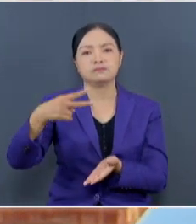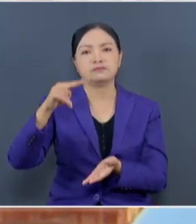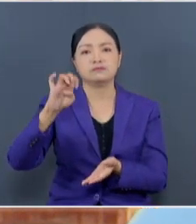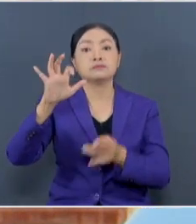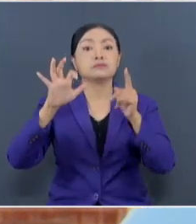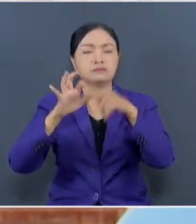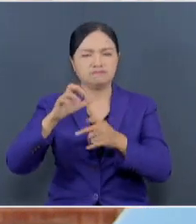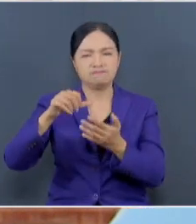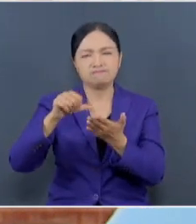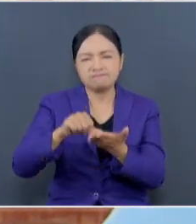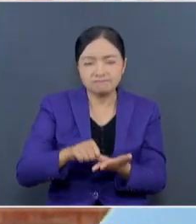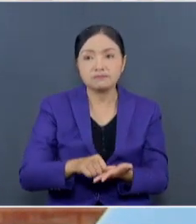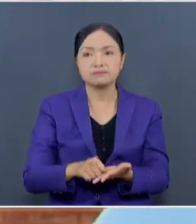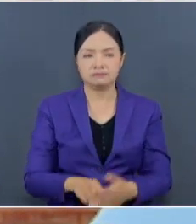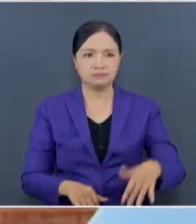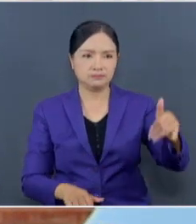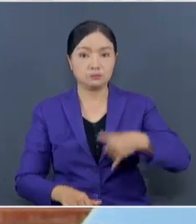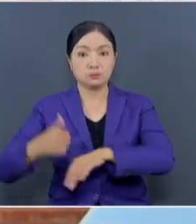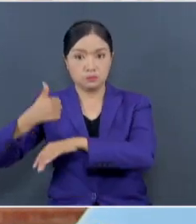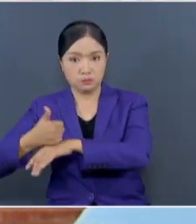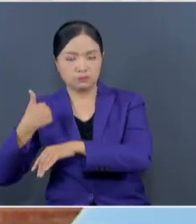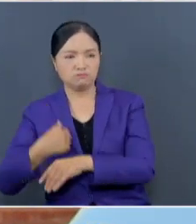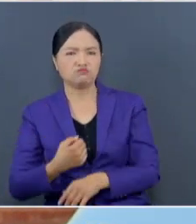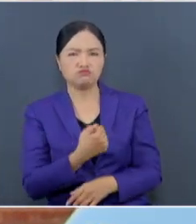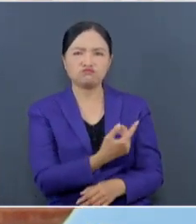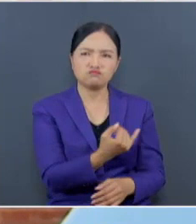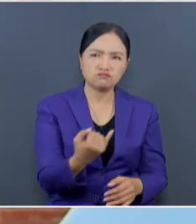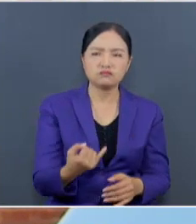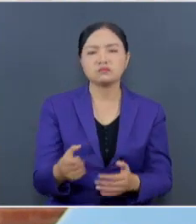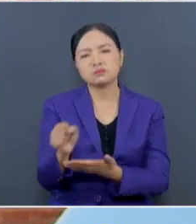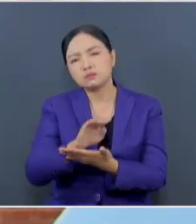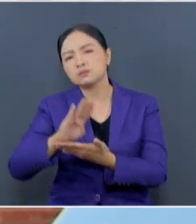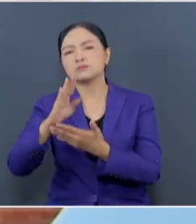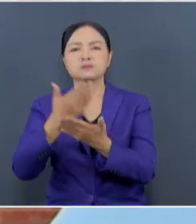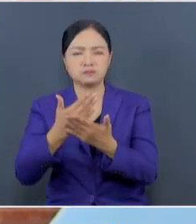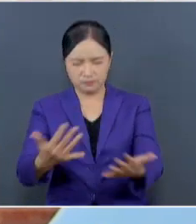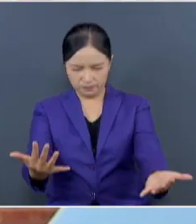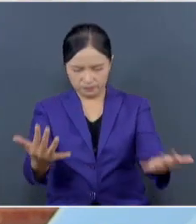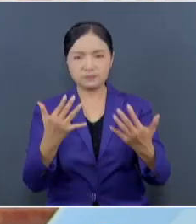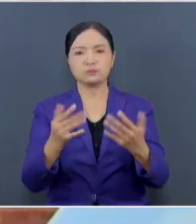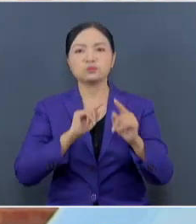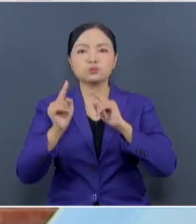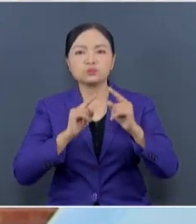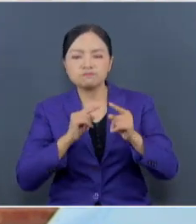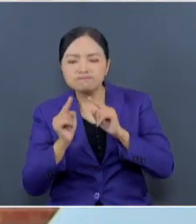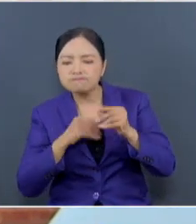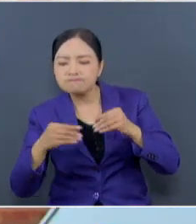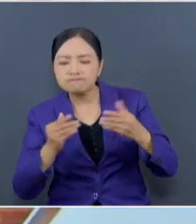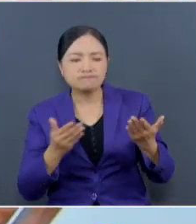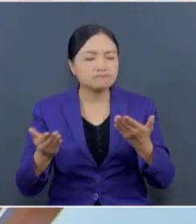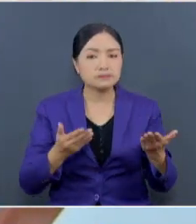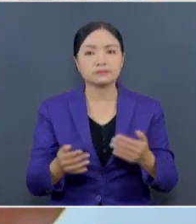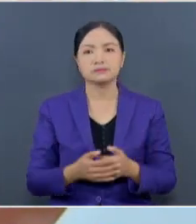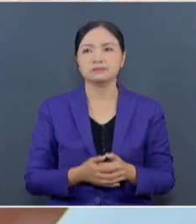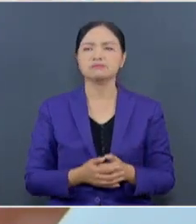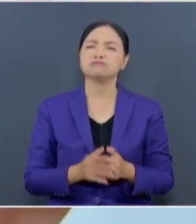ทั้งลูกหนี้เจ้าหนี้และที่สำคัญไม่เอาแต่ลูกหนี้เจ้าหนี้นอกระบบแล้วนะเอาสถาบันการเงินในระบบเข้ามาด้วยเลยเพื่อเจรจาไกล่เกลี่ยครับซึ่งลูกหนี้หลายค